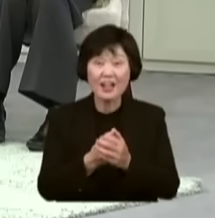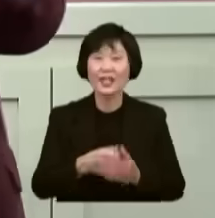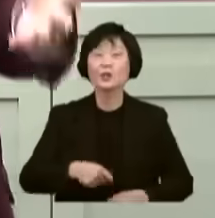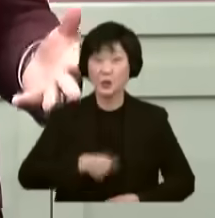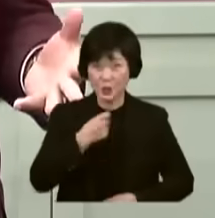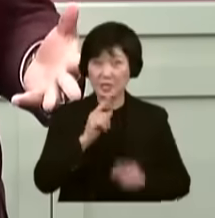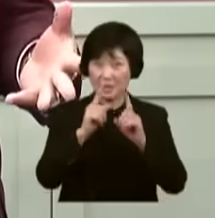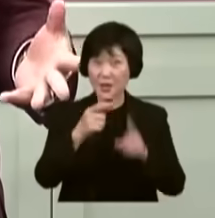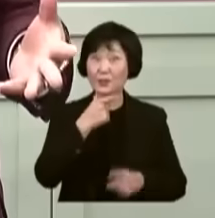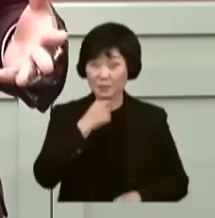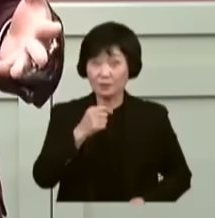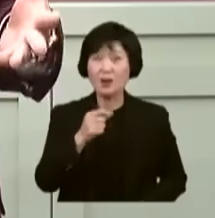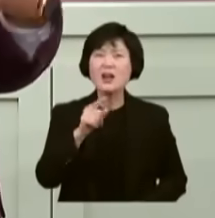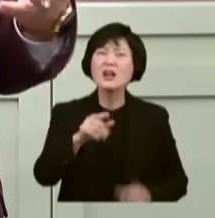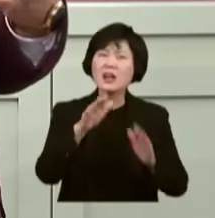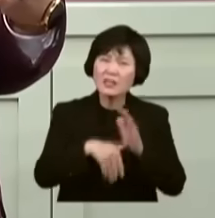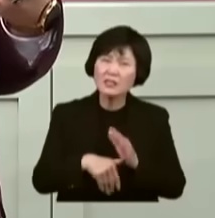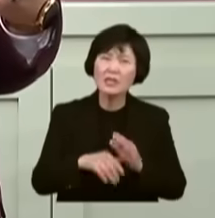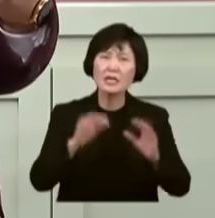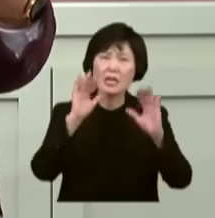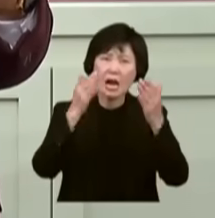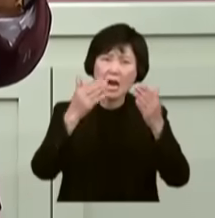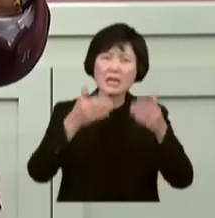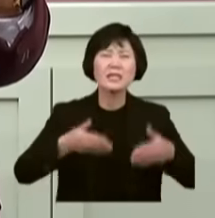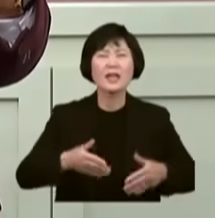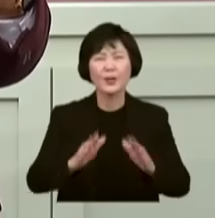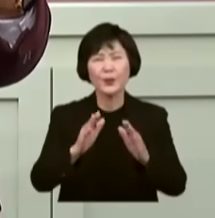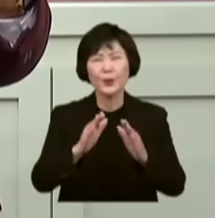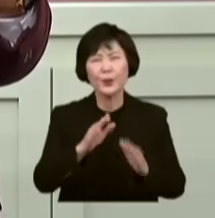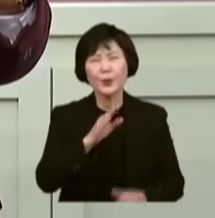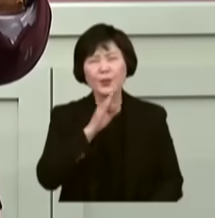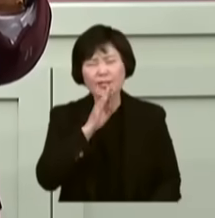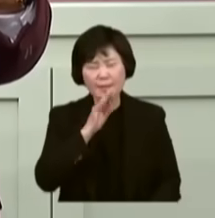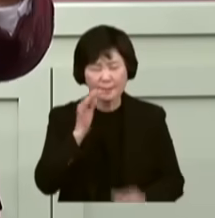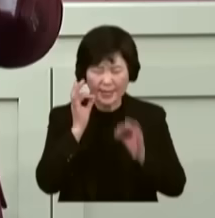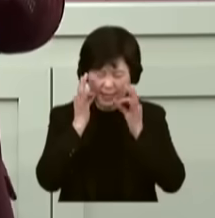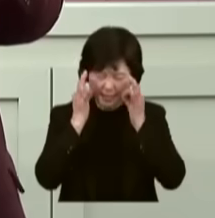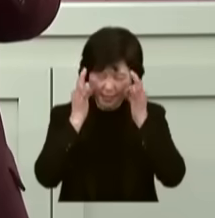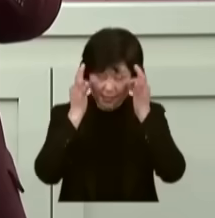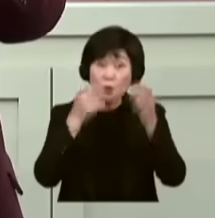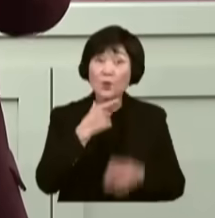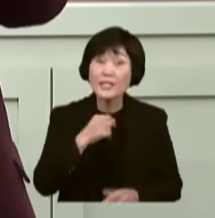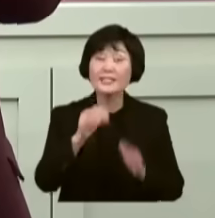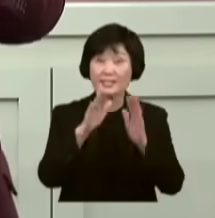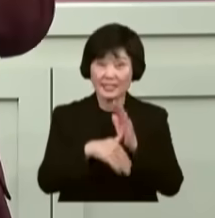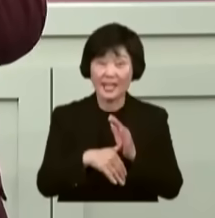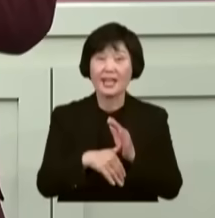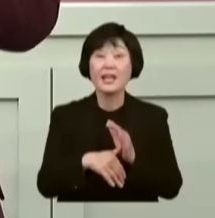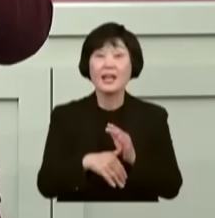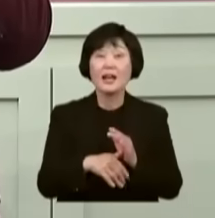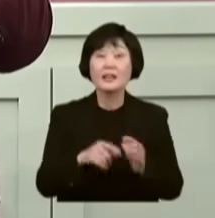걸 다 솔직히 얘기하고 싶으니까 그러니까 그 당시 절박했으니까. 절박했죠. 맞아. 그리고 이 아기에 대한 선물을 많이